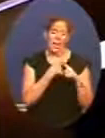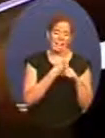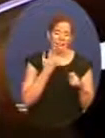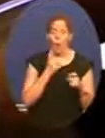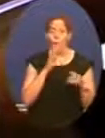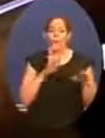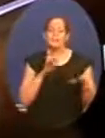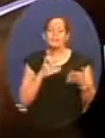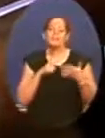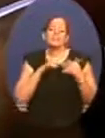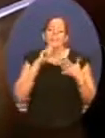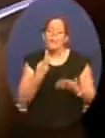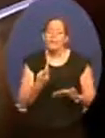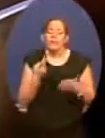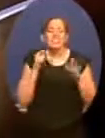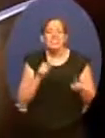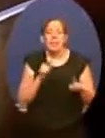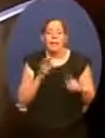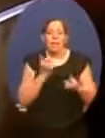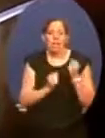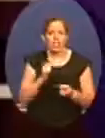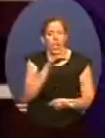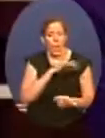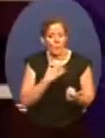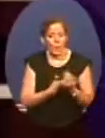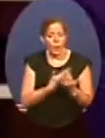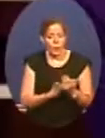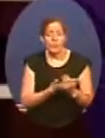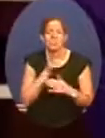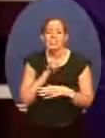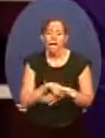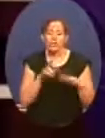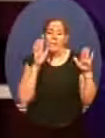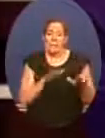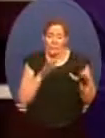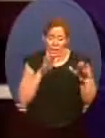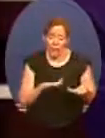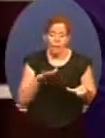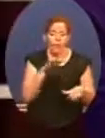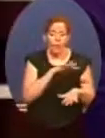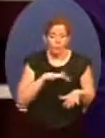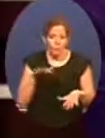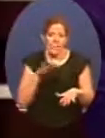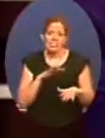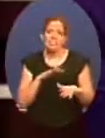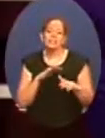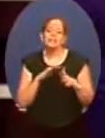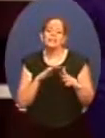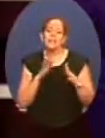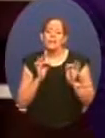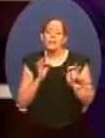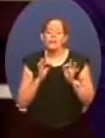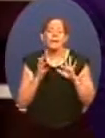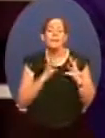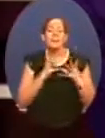כי אם, שוב, כי זה מה שהיה קשה לאירופה להודות. יש באסלאם האירופאי ממד אנטישמי